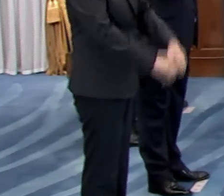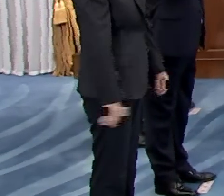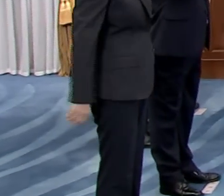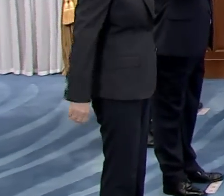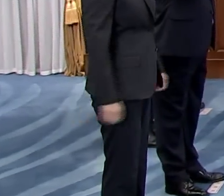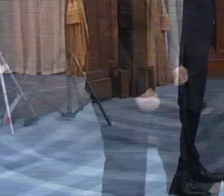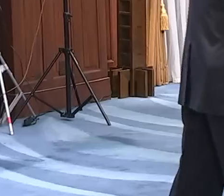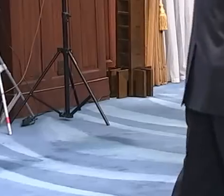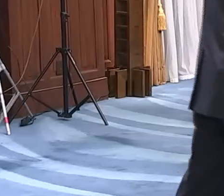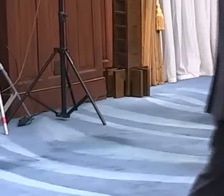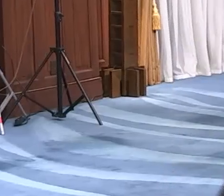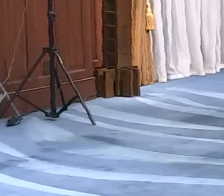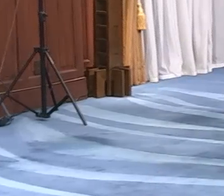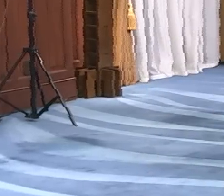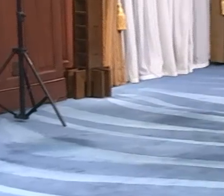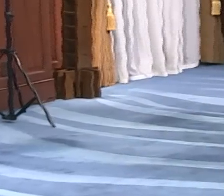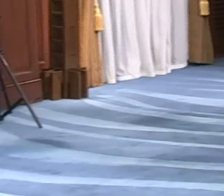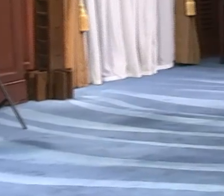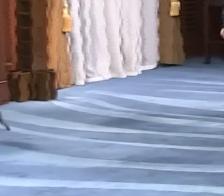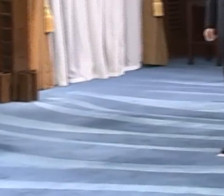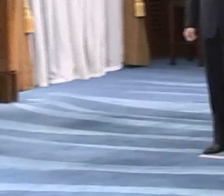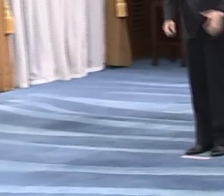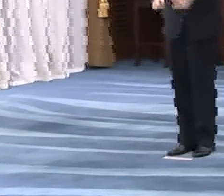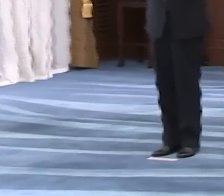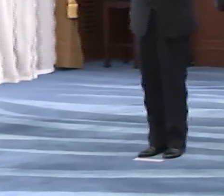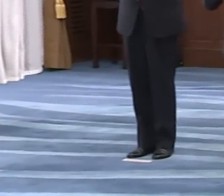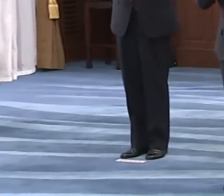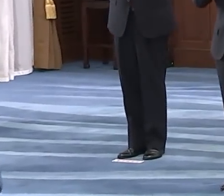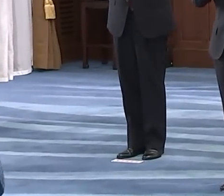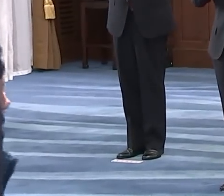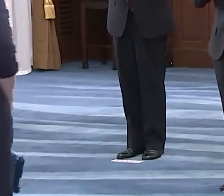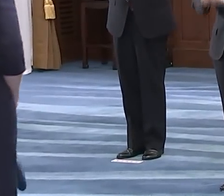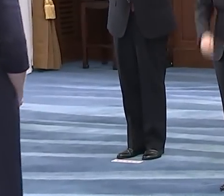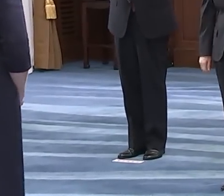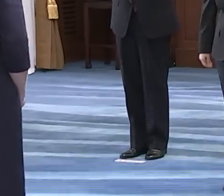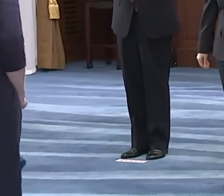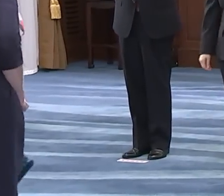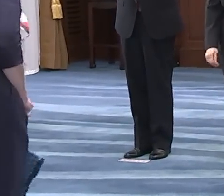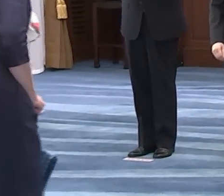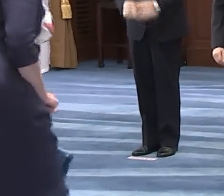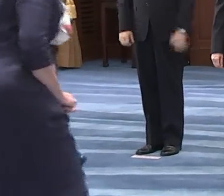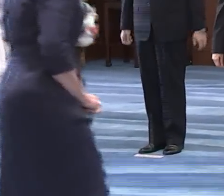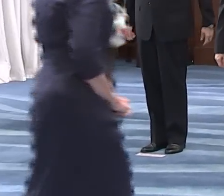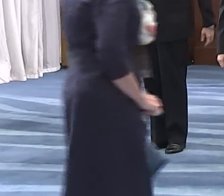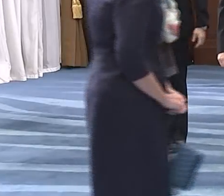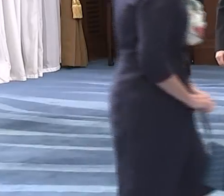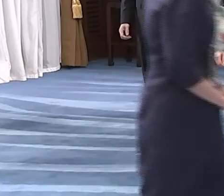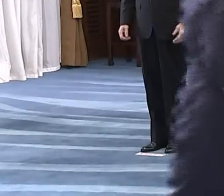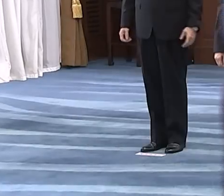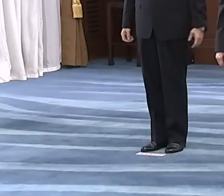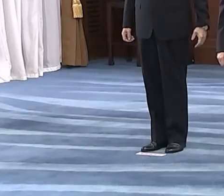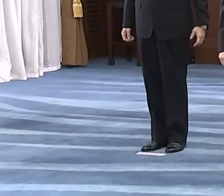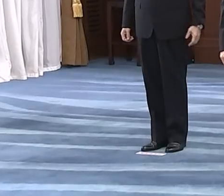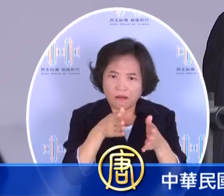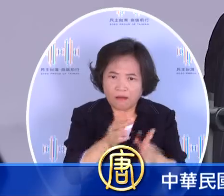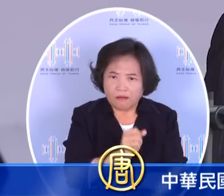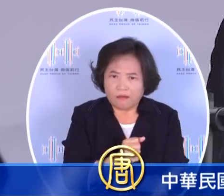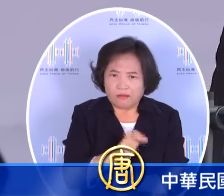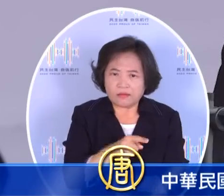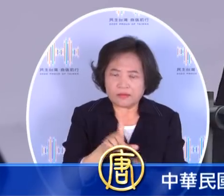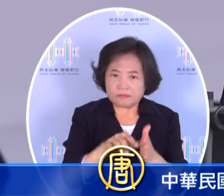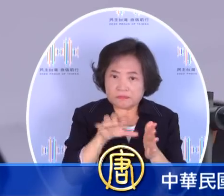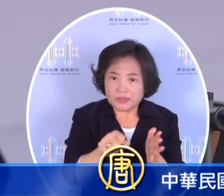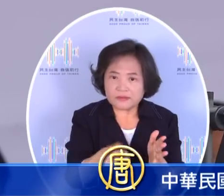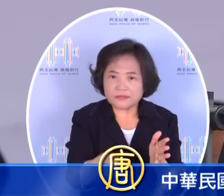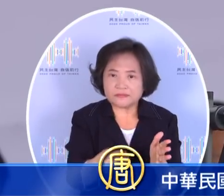已来到行动阶段。而在两岸关系上，对于习近平说中国永不称霸扩张，蔡英文也递出橄榄枝。 北